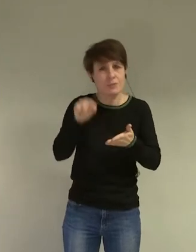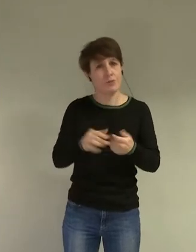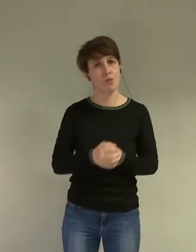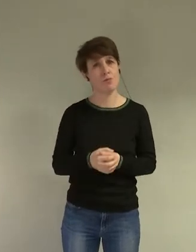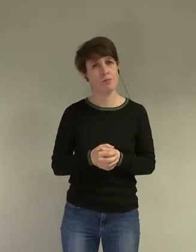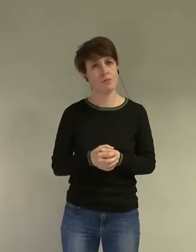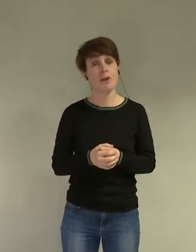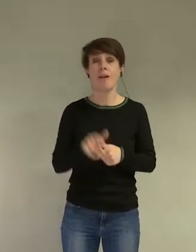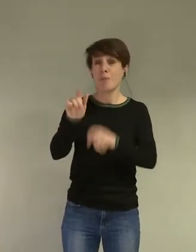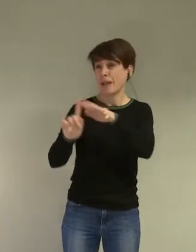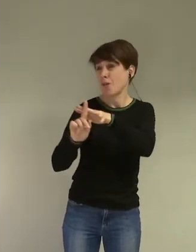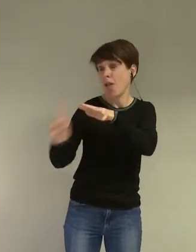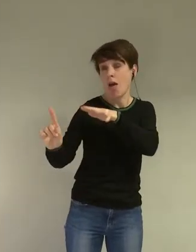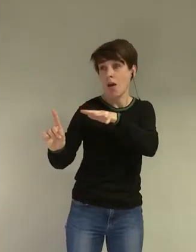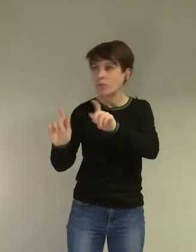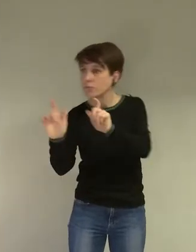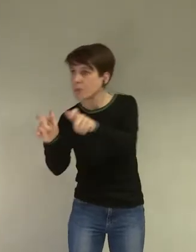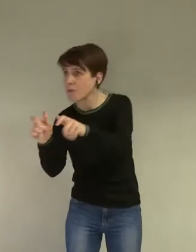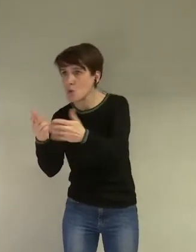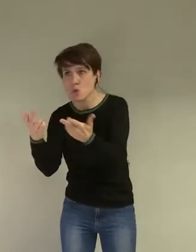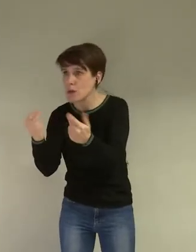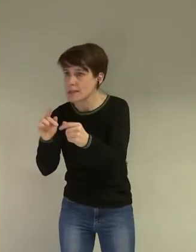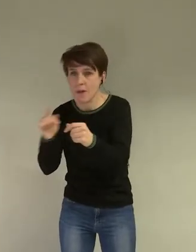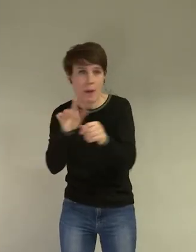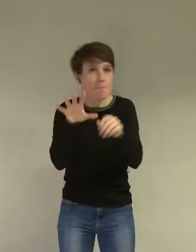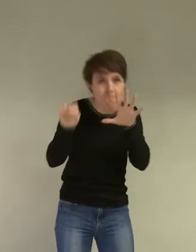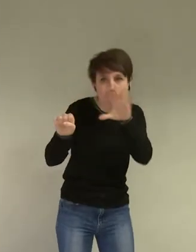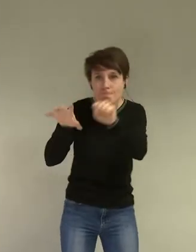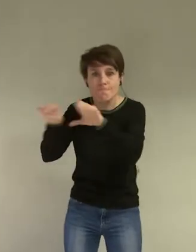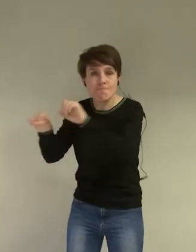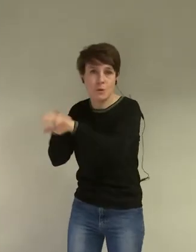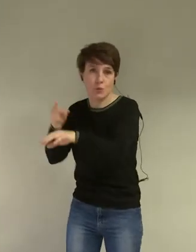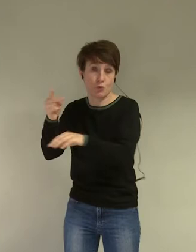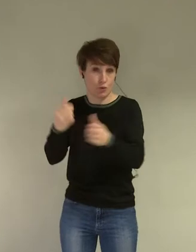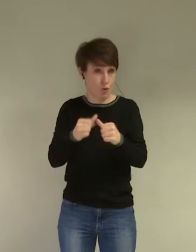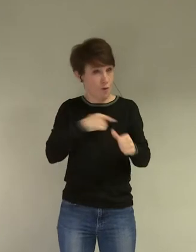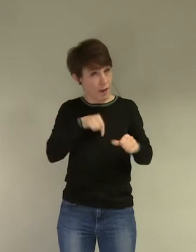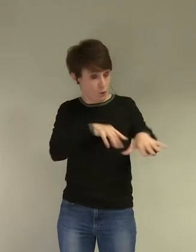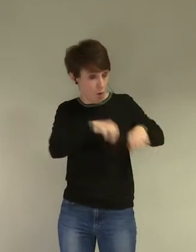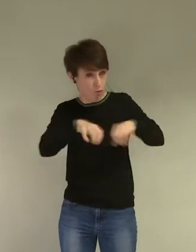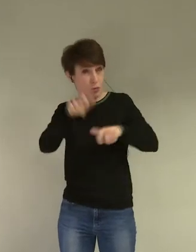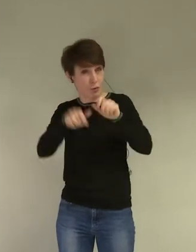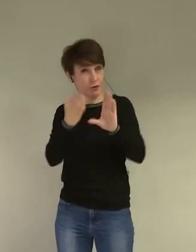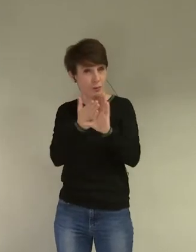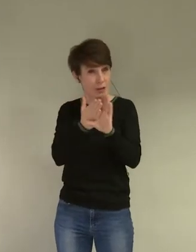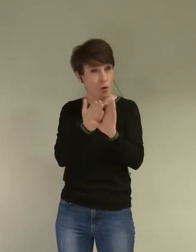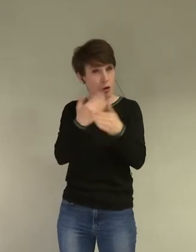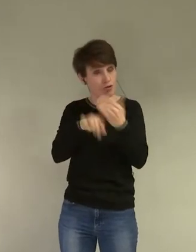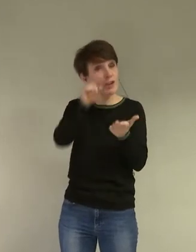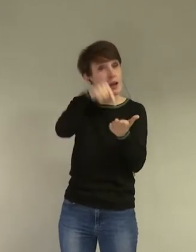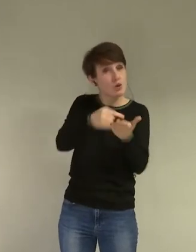et des plus marginalisés pour repérer le mal être nous renforçons les moyens avec le recrutement de psychologues dans les lieux d'écouté et de parole notamment